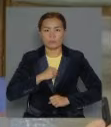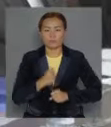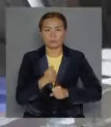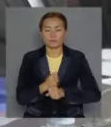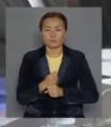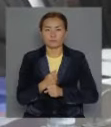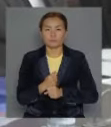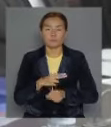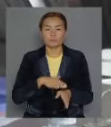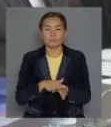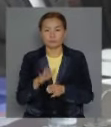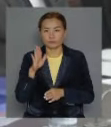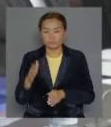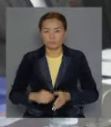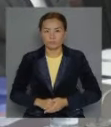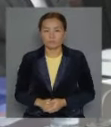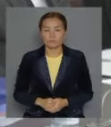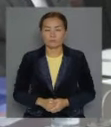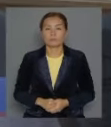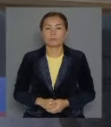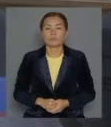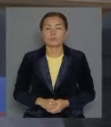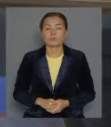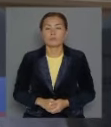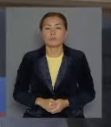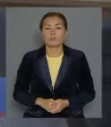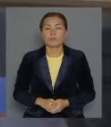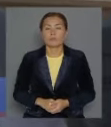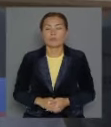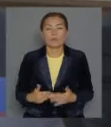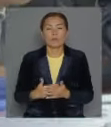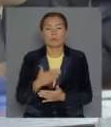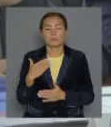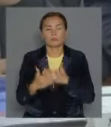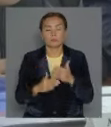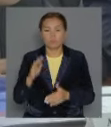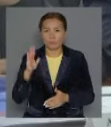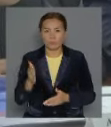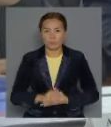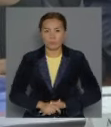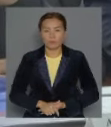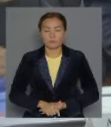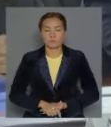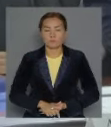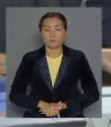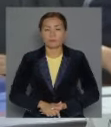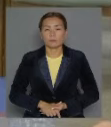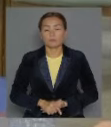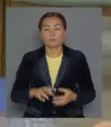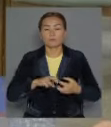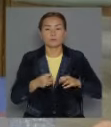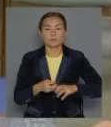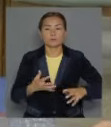қарай жұмысты атқарады деп бізге жаңа серпін береді. Мына ішінде жаңа айтылып отырған мәселелердің